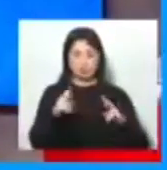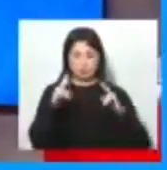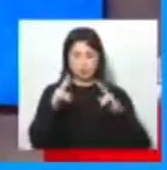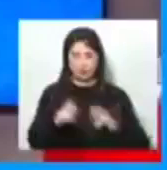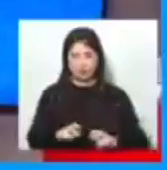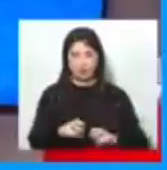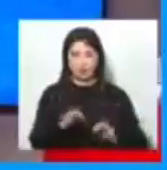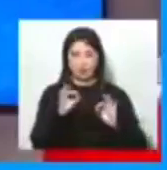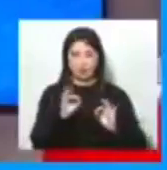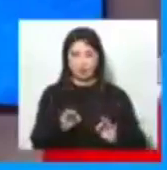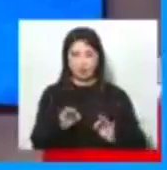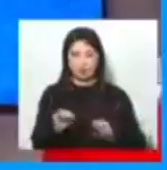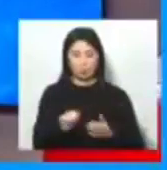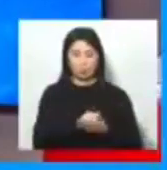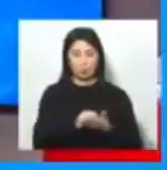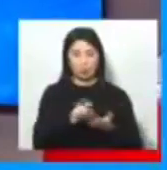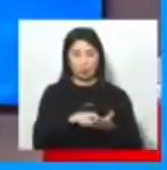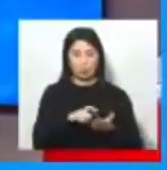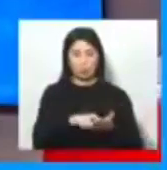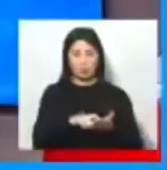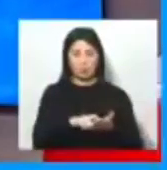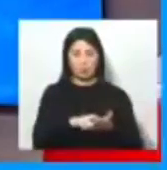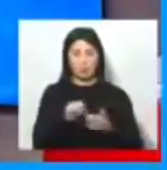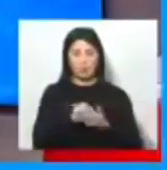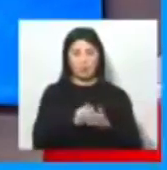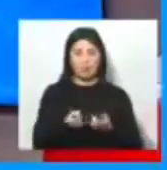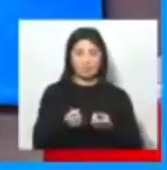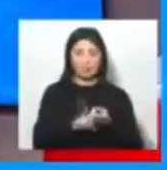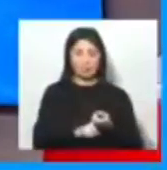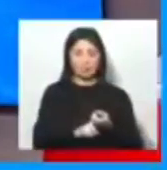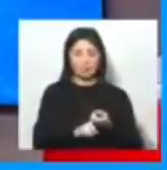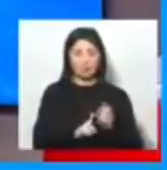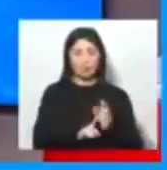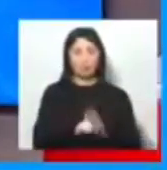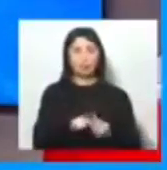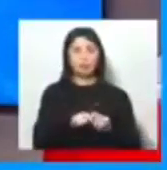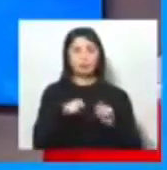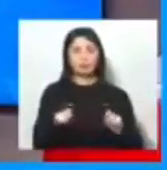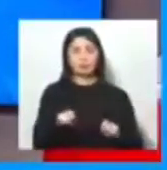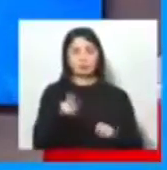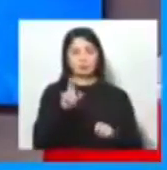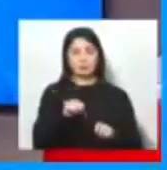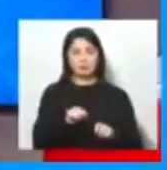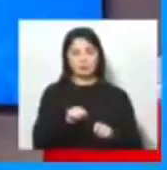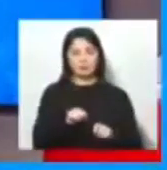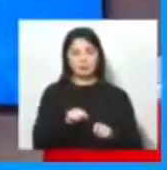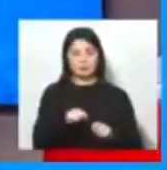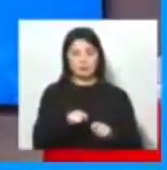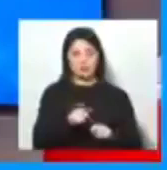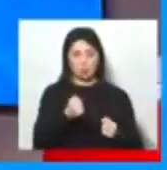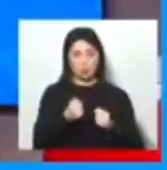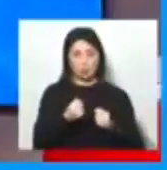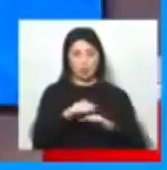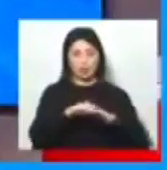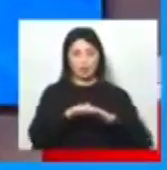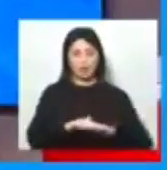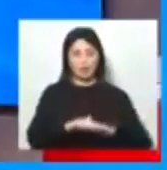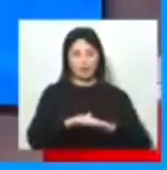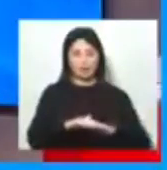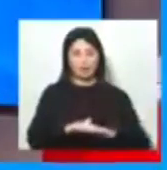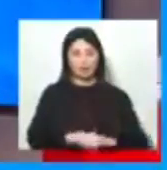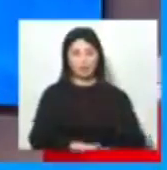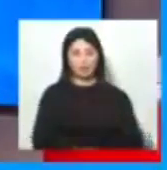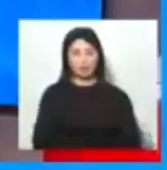კვლევებით. სწორედ ამ დოკუმენტს საფუძველს უქმნის და ნიადაგს უმაგრებს, როგორც ამბობენ